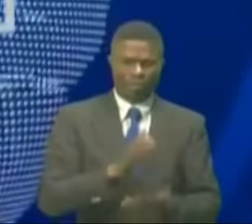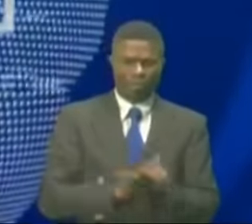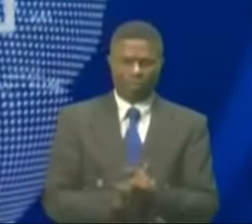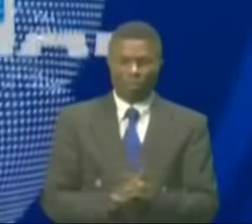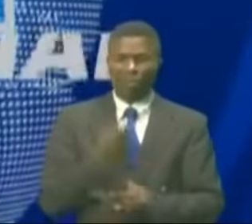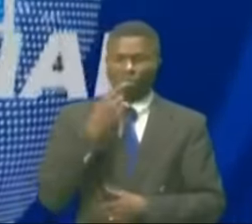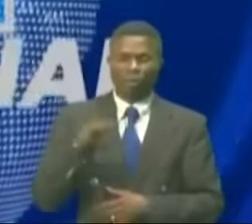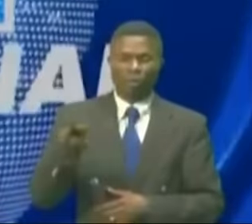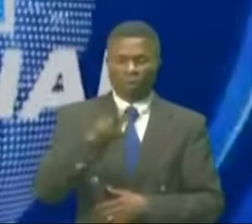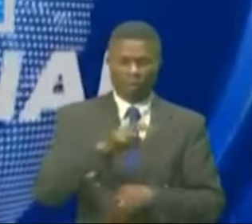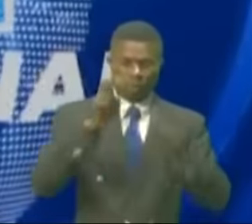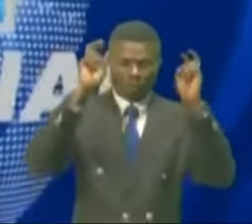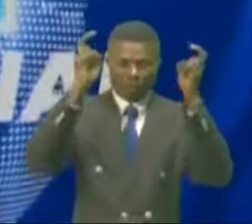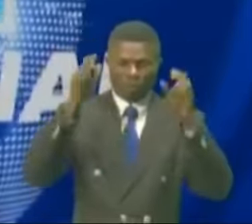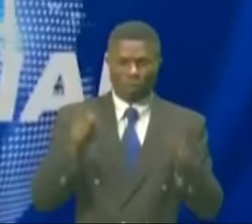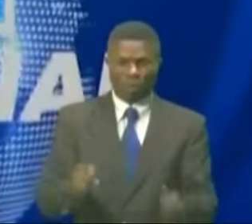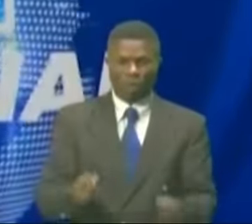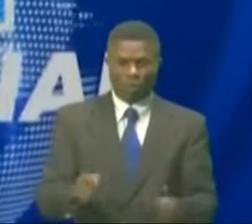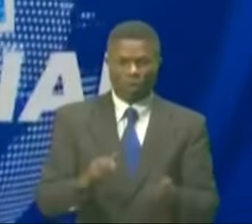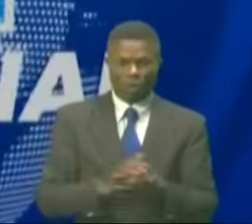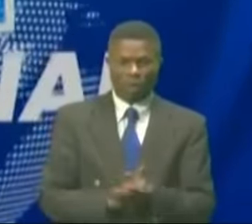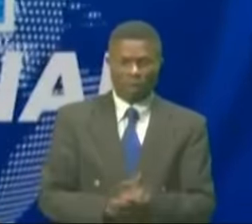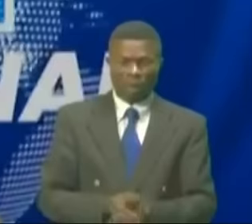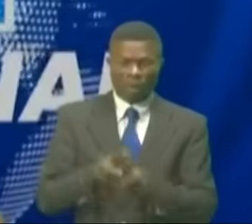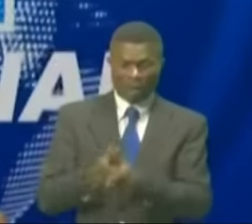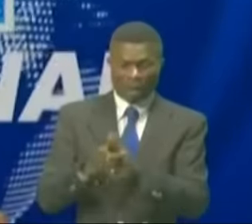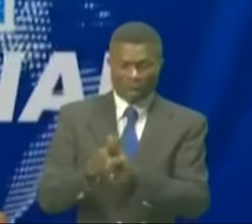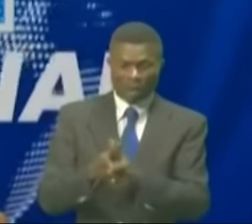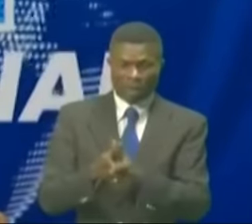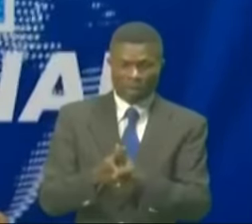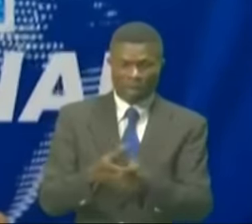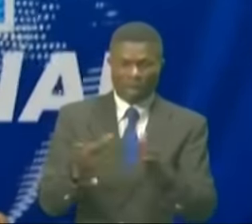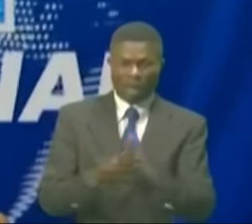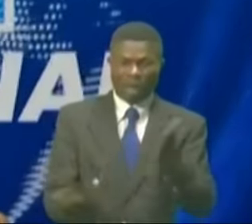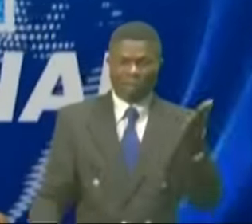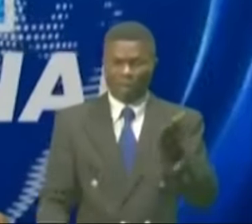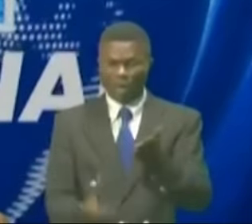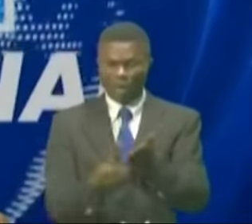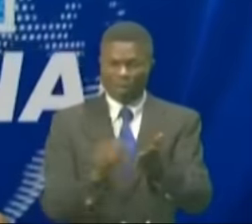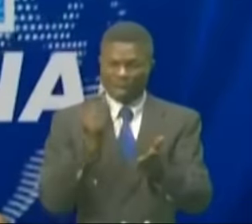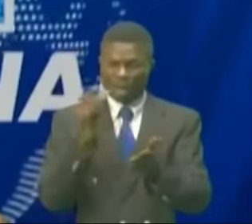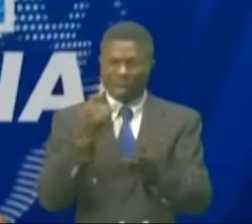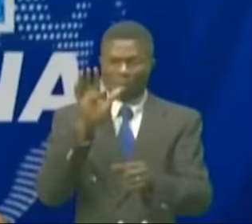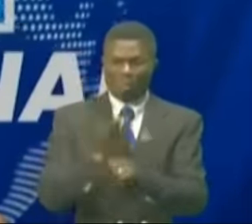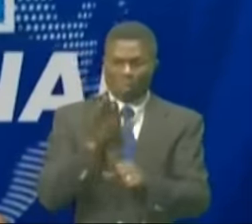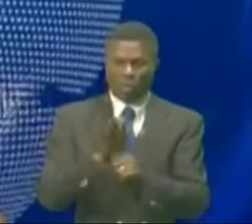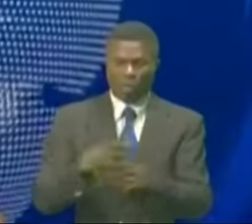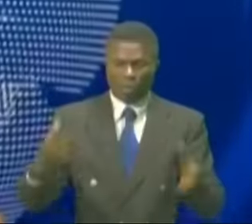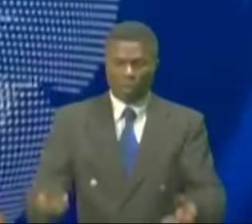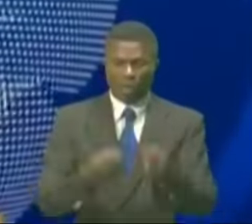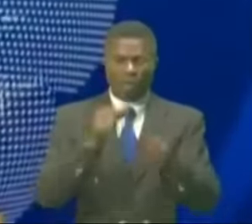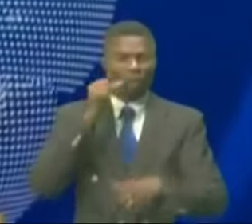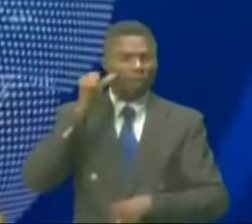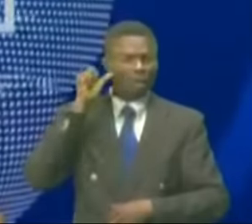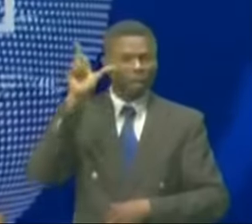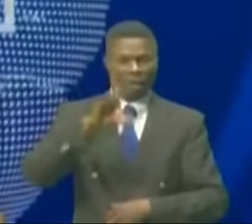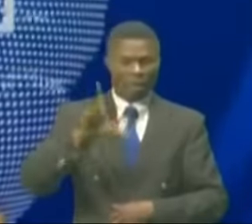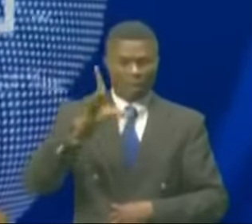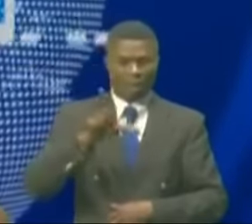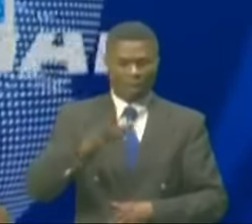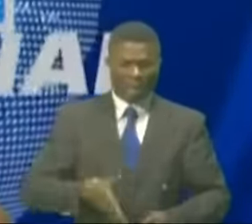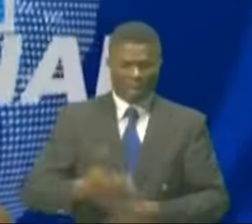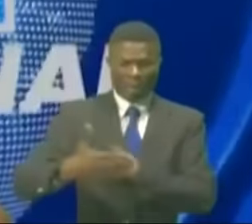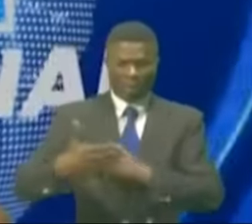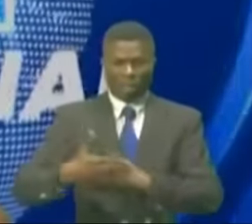Nous l'avons annoncé au sommaire de ce journal, une arme à feu avec un chargeur bien garni retrouvée hier lundi le long